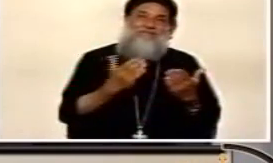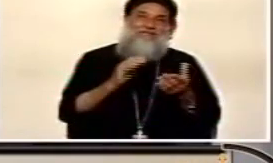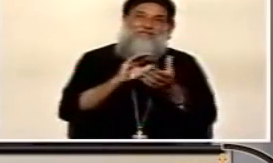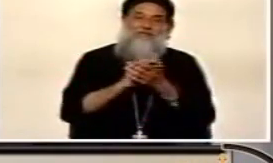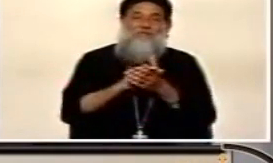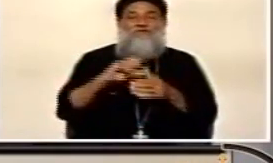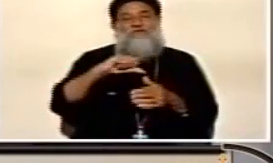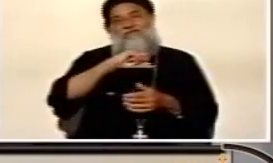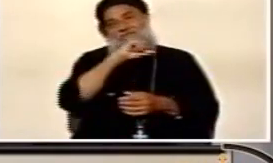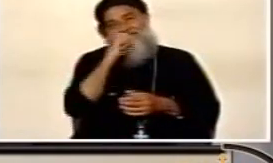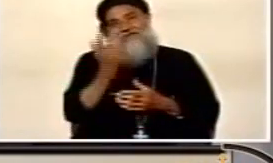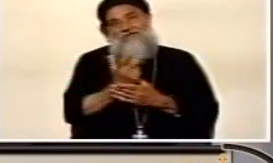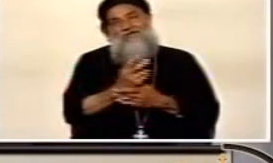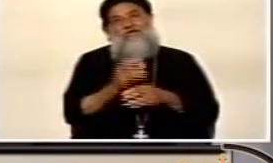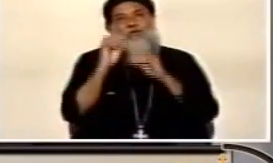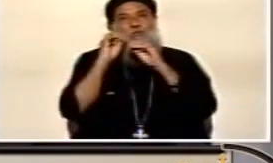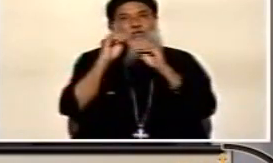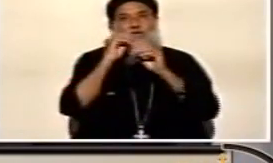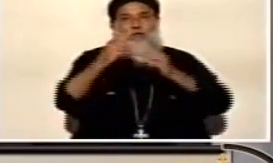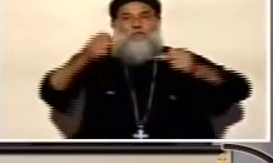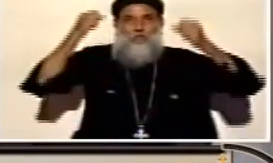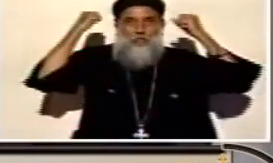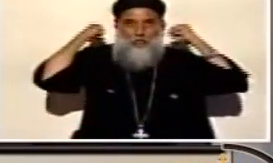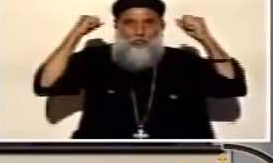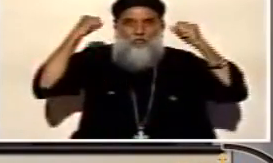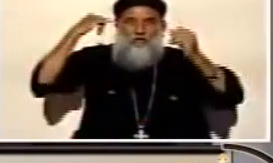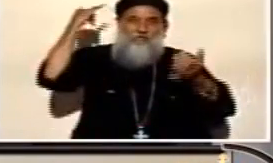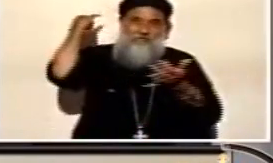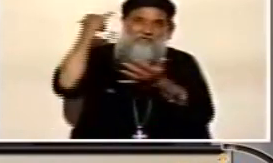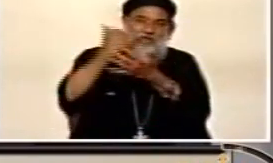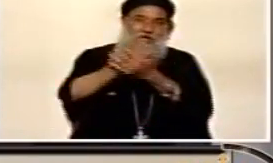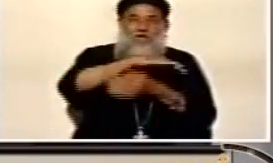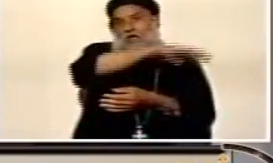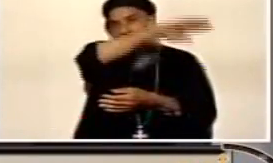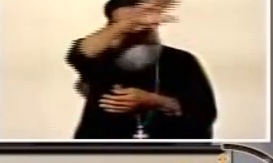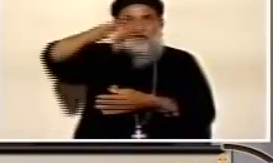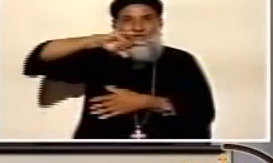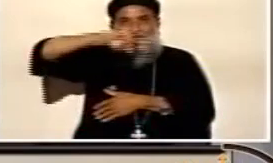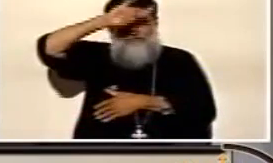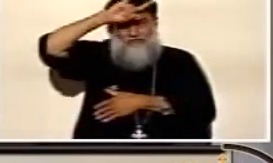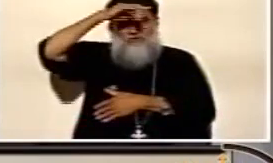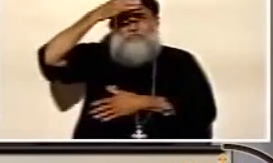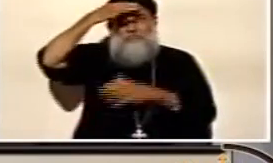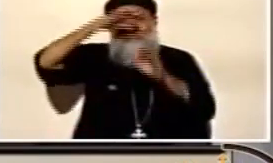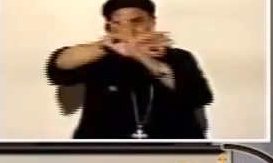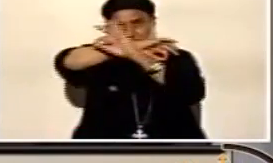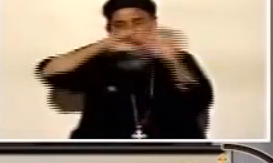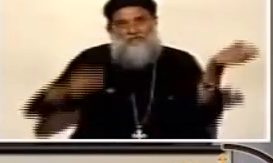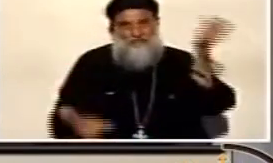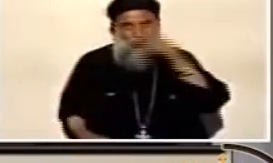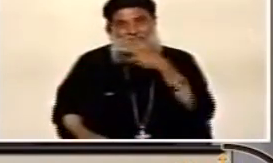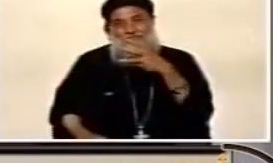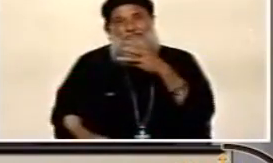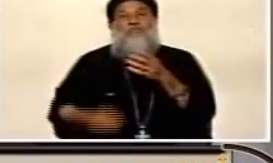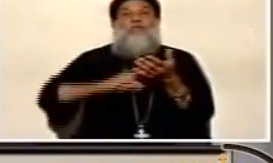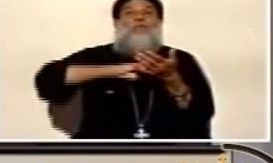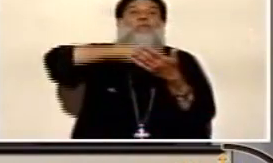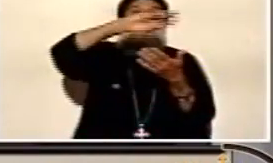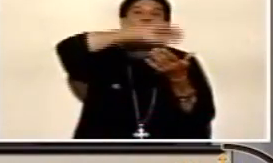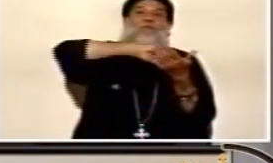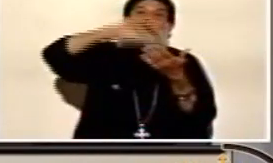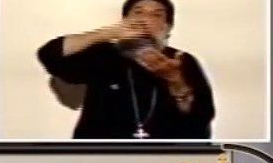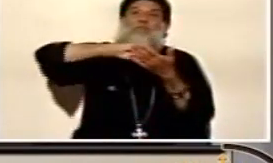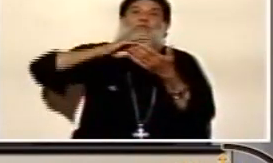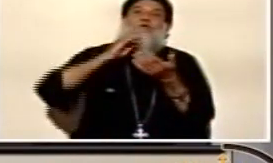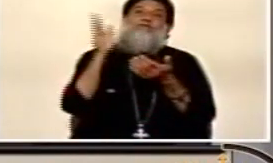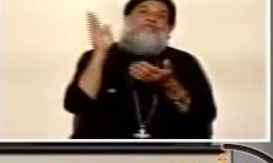الاثنى عشر وأعطاهم قوة وسلطانا على جميع الشياطين وشفاء أمراض، وأرسلهم ليكرزوا